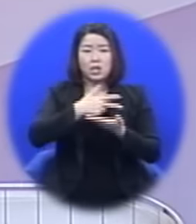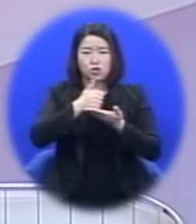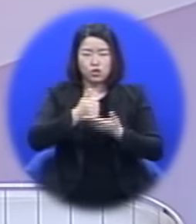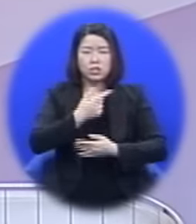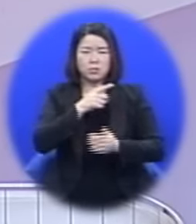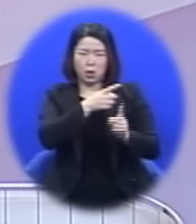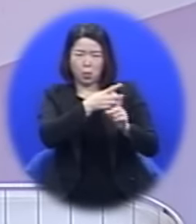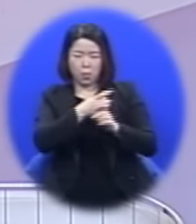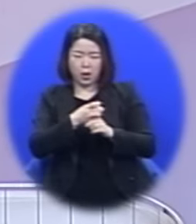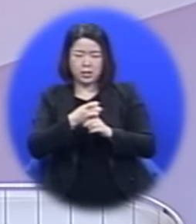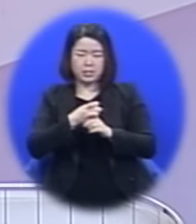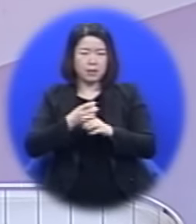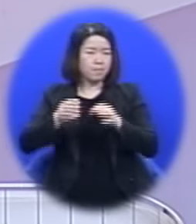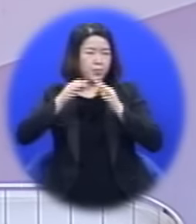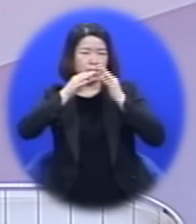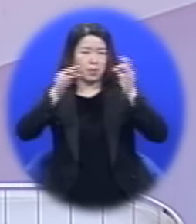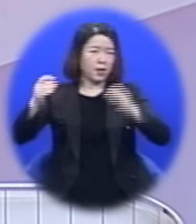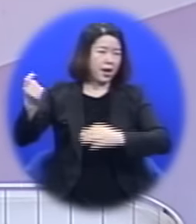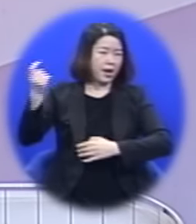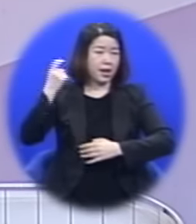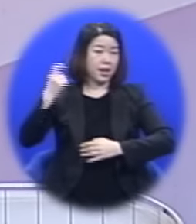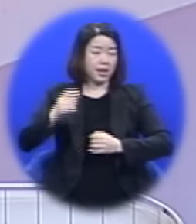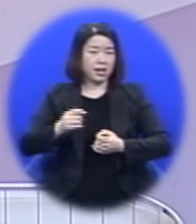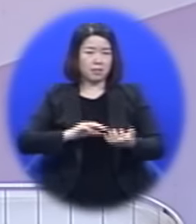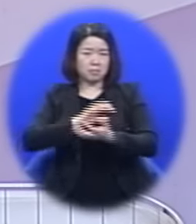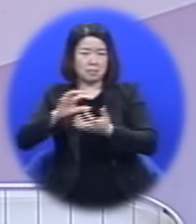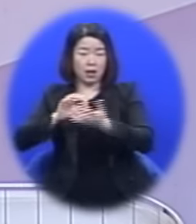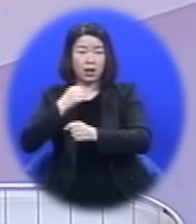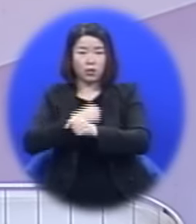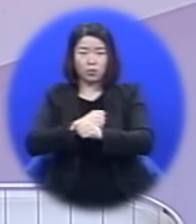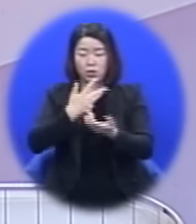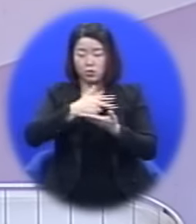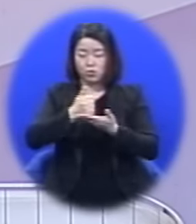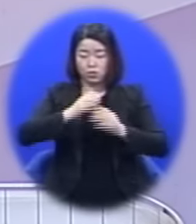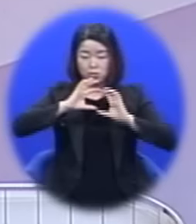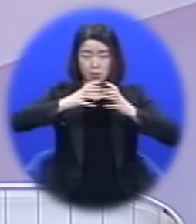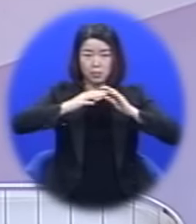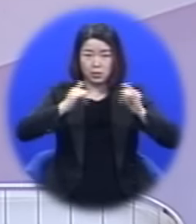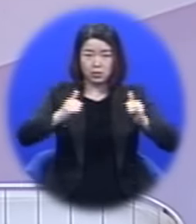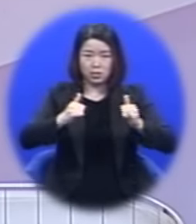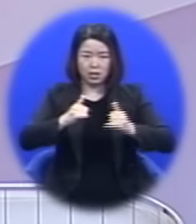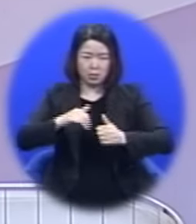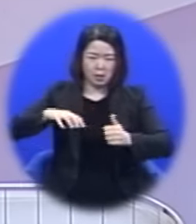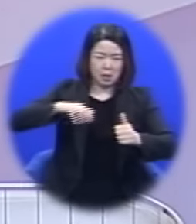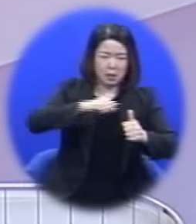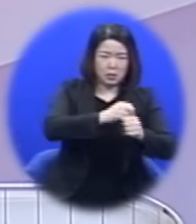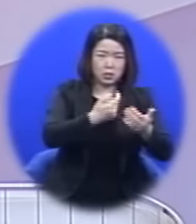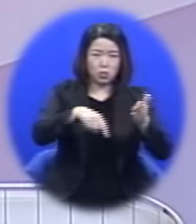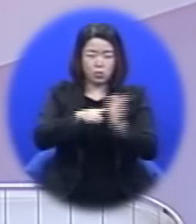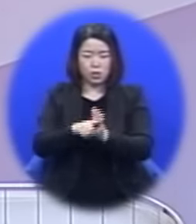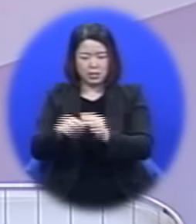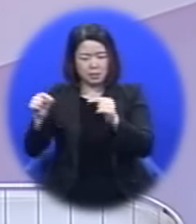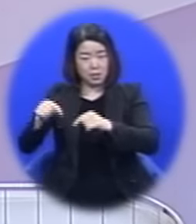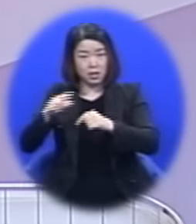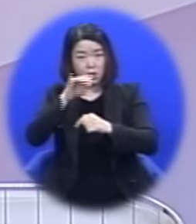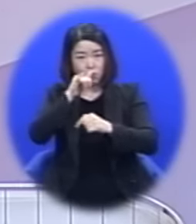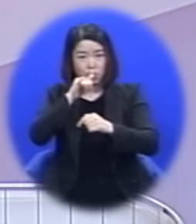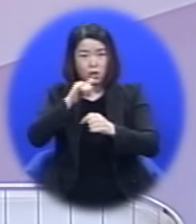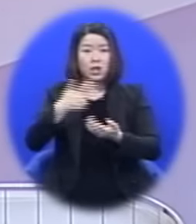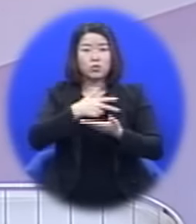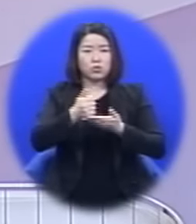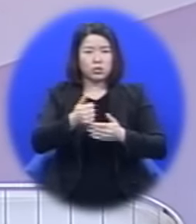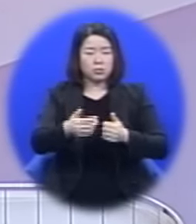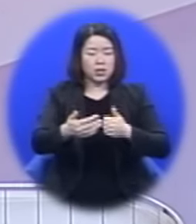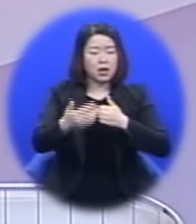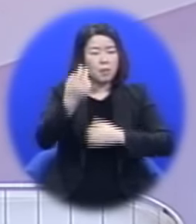원수들이 소리를 높여 떠들고 주님의 백성을 치려고 음모를 꾸미고 주님께서 아끼시는 이들을 치려고